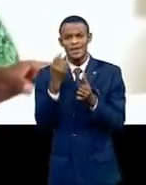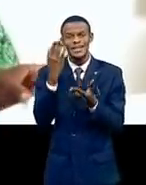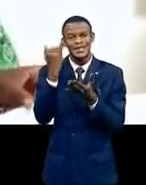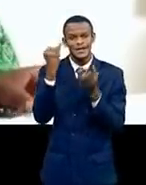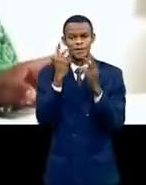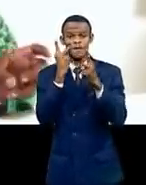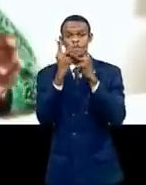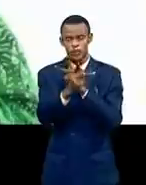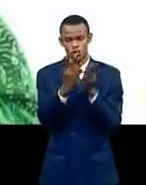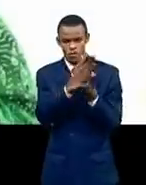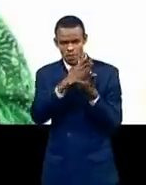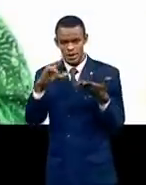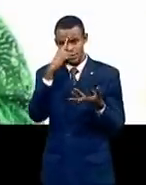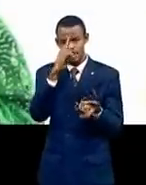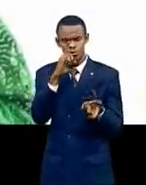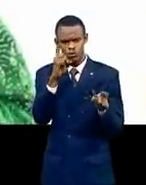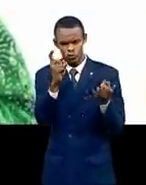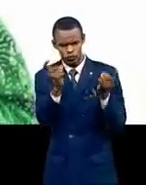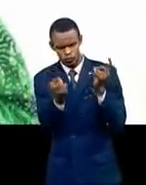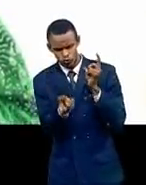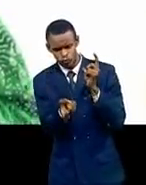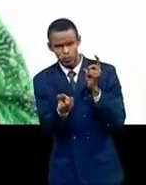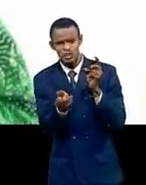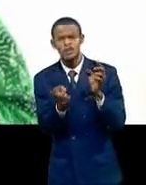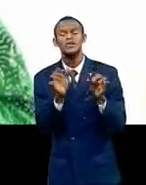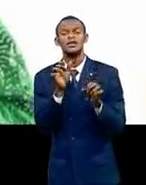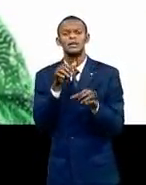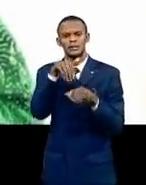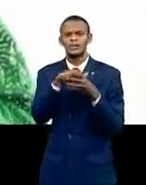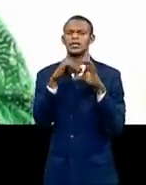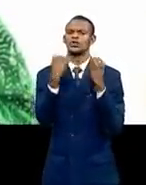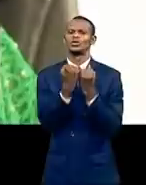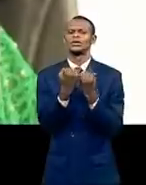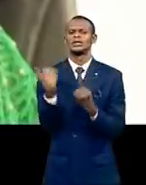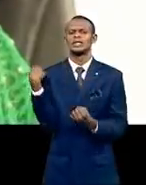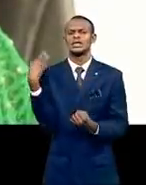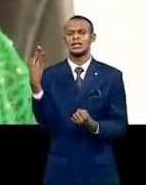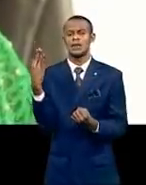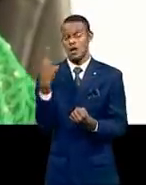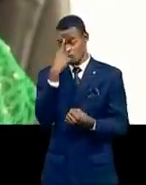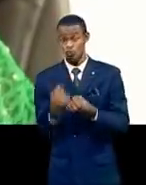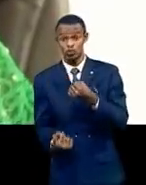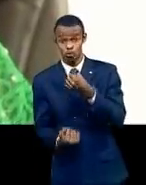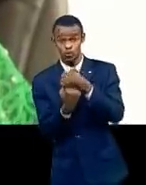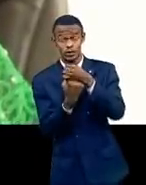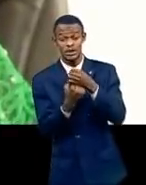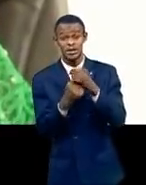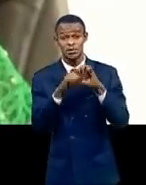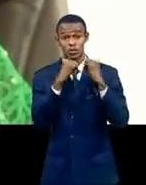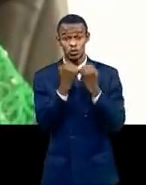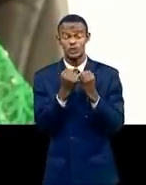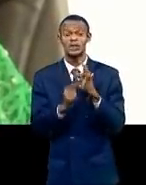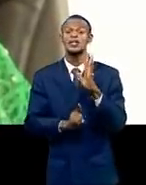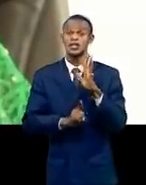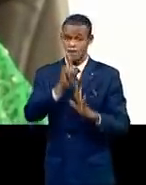réforme des entreprises publiques afin d'assurer une volonté politique soutenue et un engagement collectif pour sa mise en œuvre et